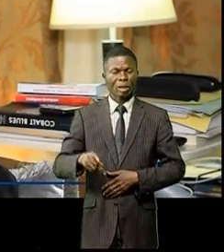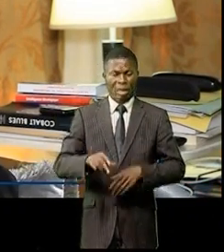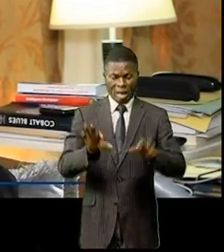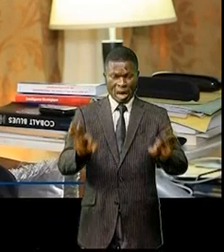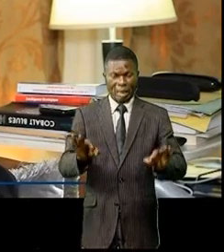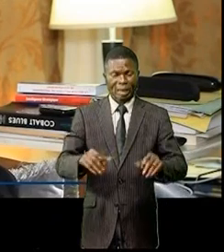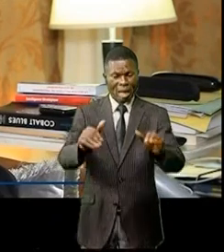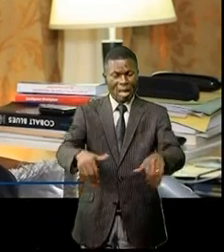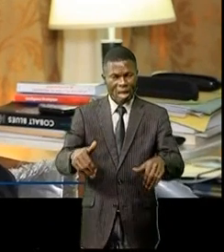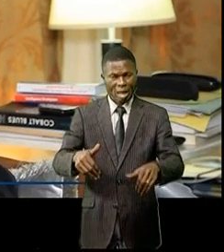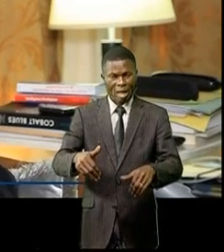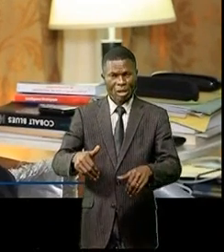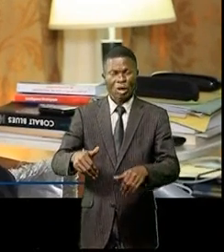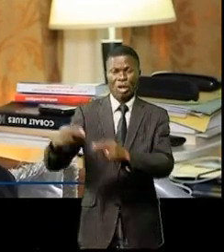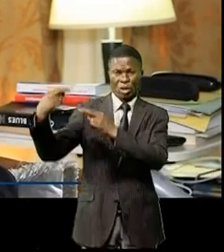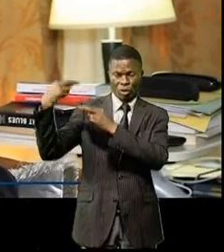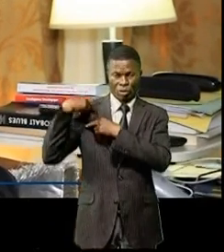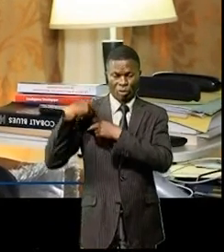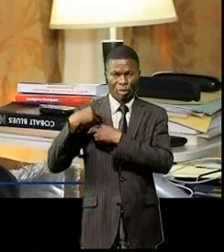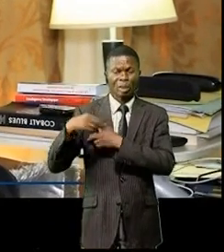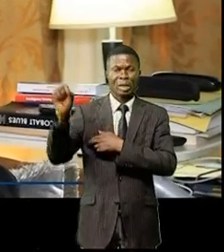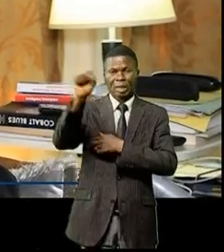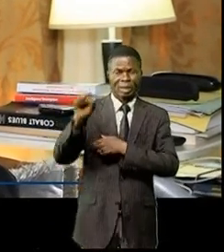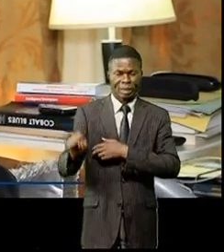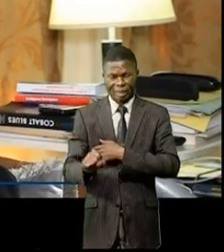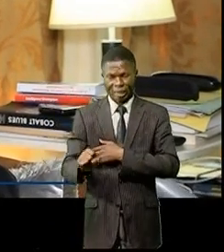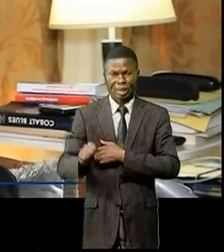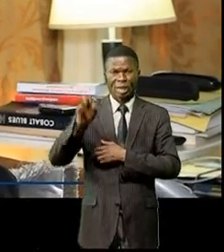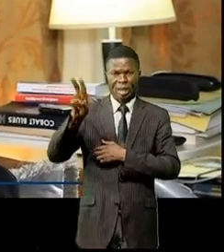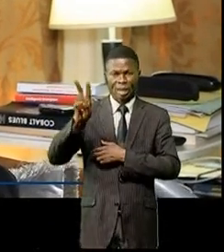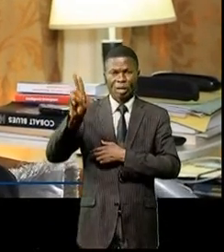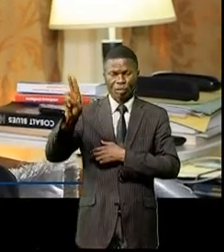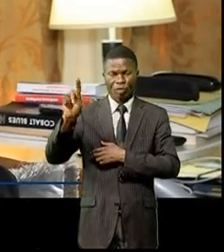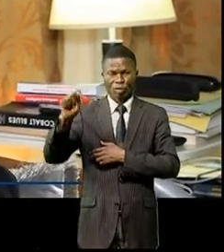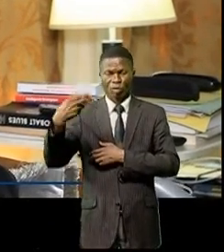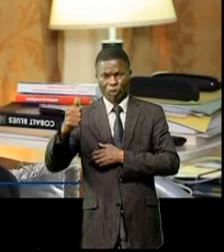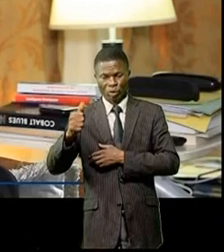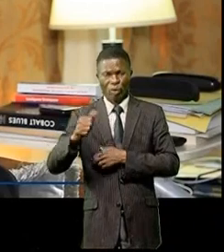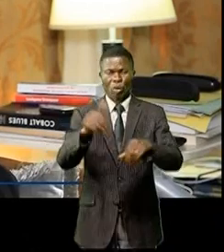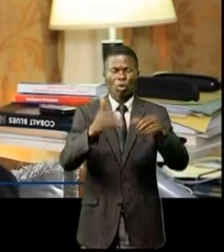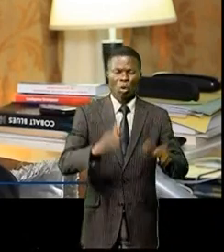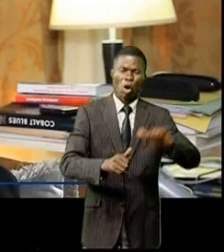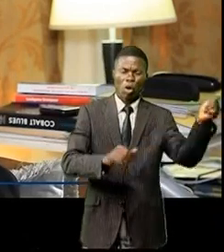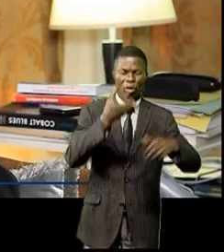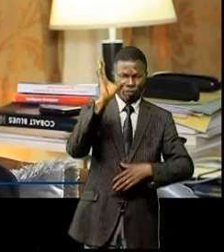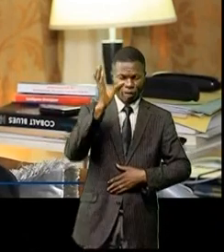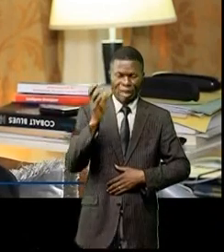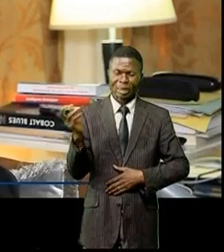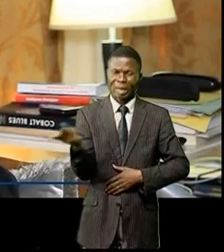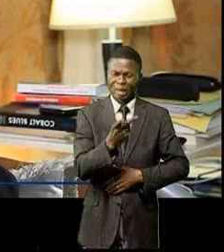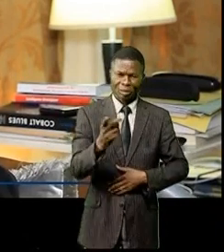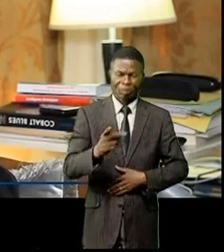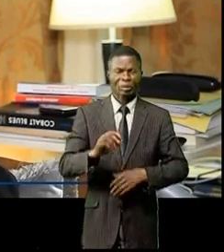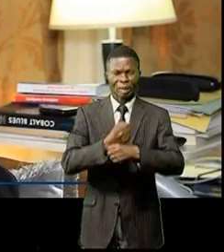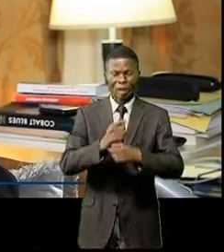agricoles appartenant au secteur de Mvungi, à des agriculteurs du secteur de Nambelo, qui a